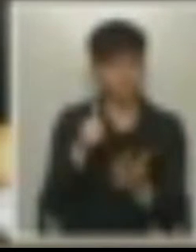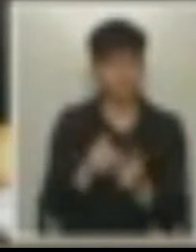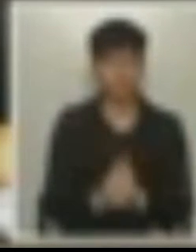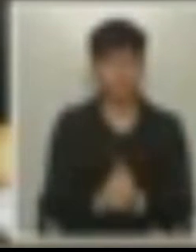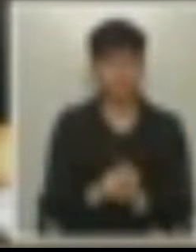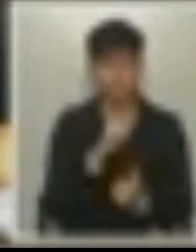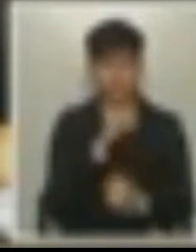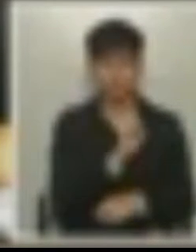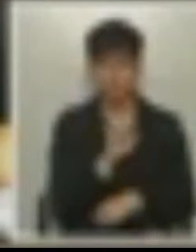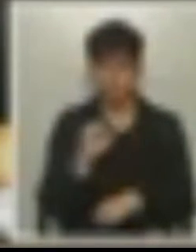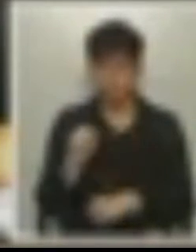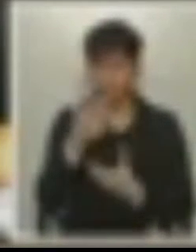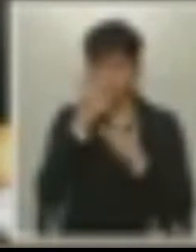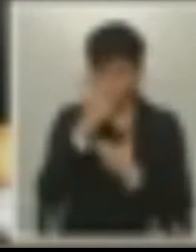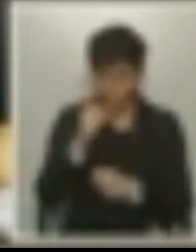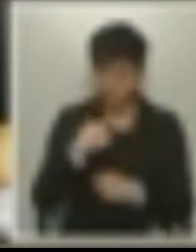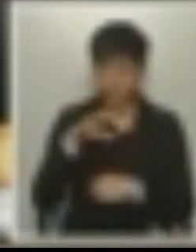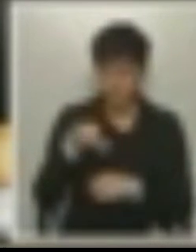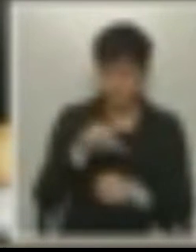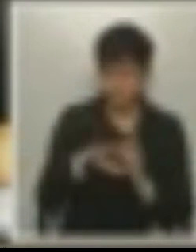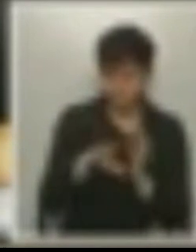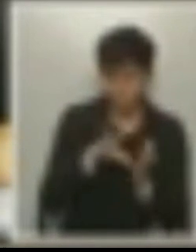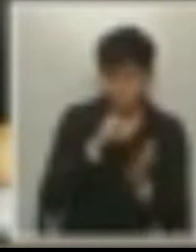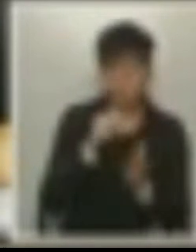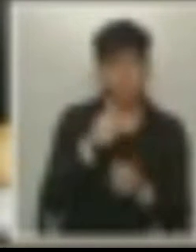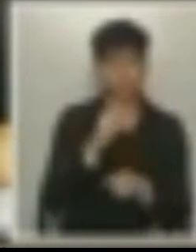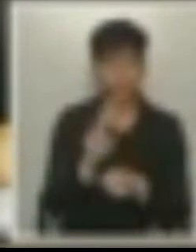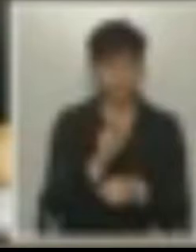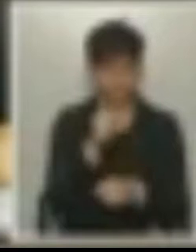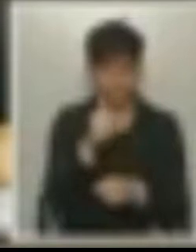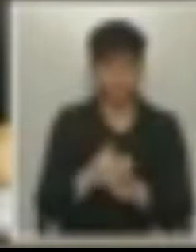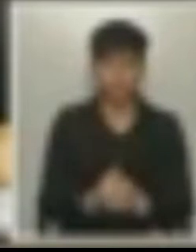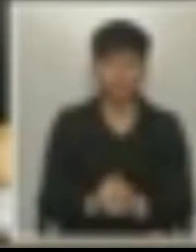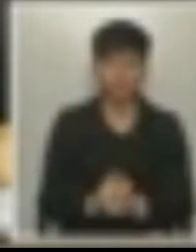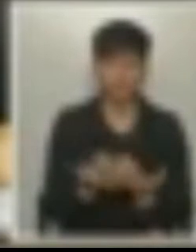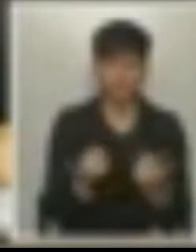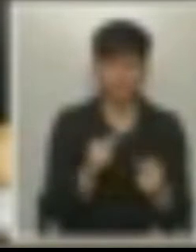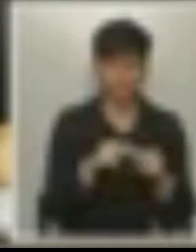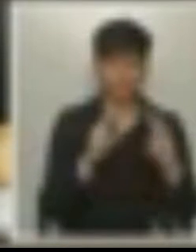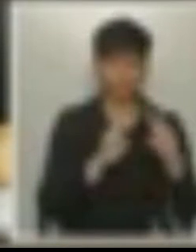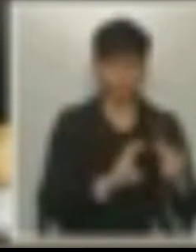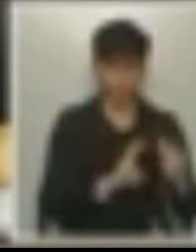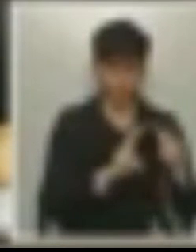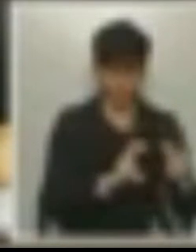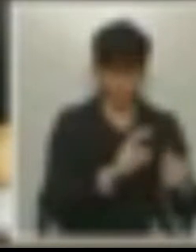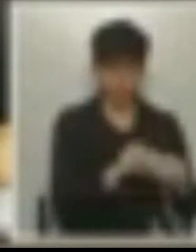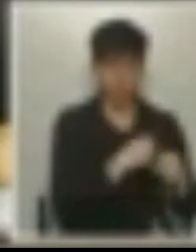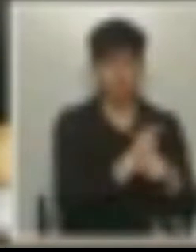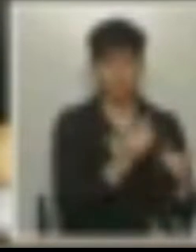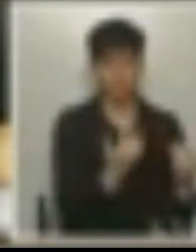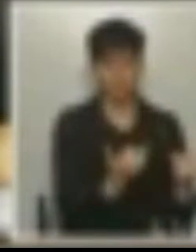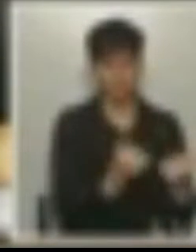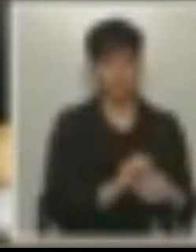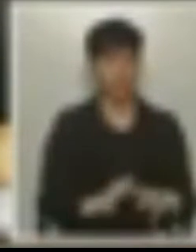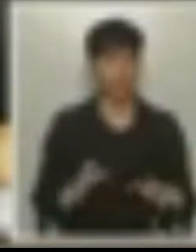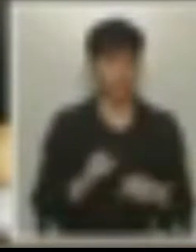ใดท่านสนใจก็สามารถไปหาดาวน์โหลดมาใช้งานได้ในเรื่องของงานวิจัยนะครับตามรายงานประจำปีนี้นะครับก็มีการสรุปกันว่าปีที่ผ่านมาท